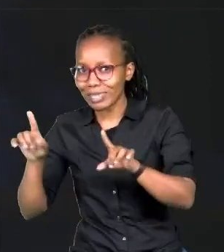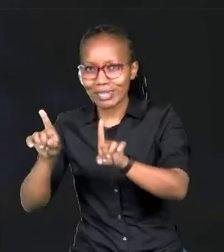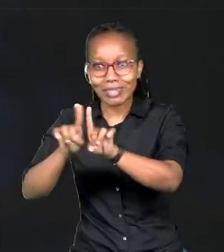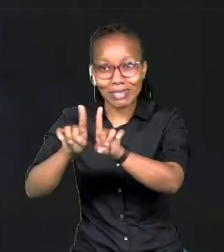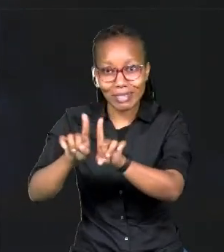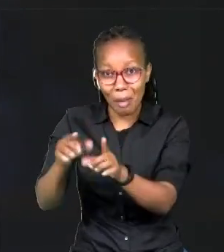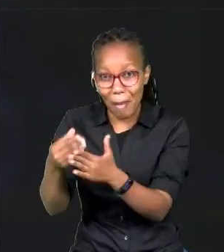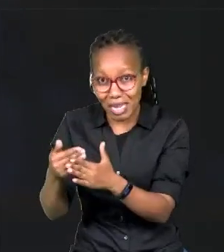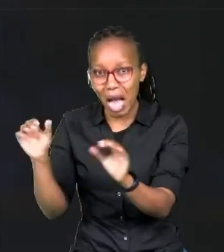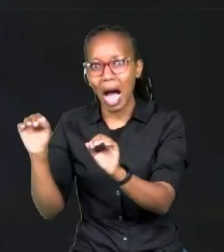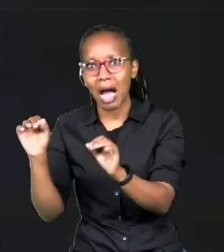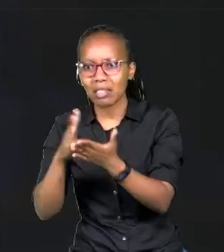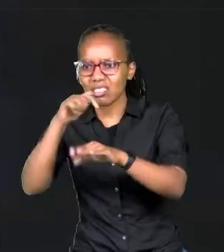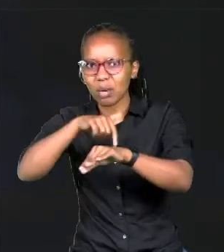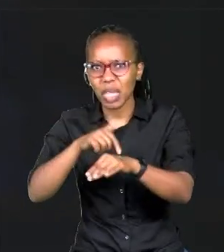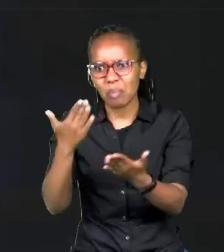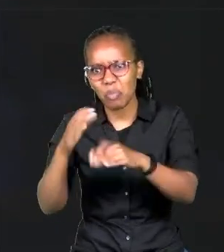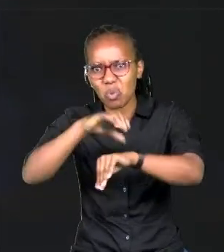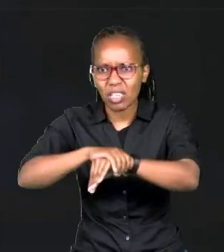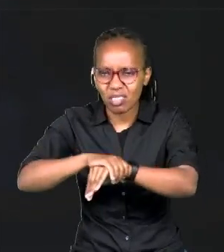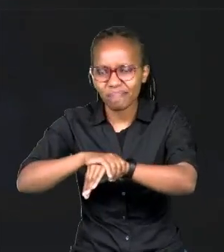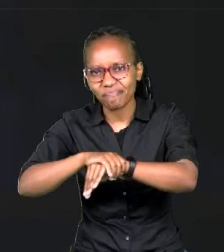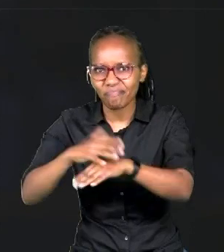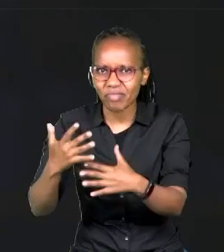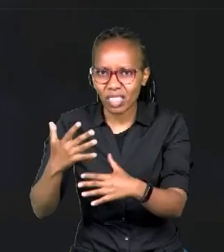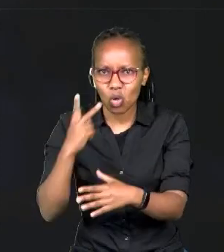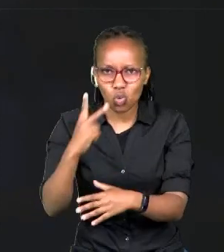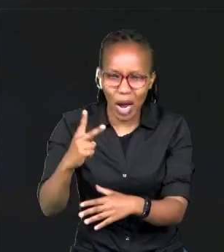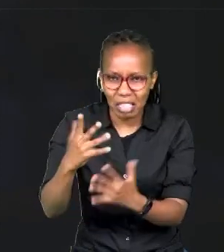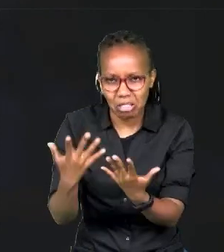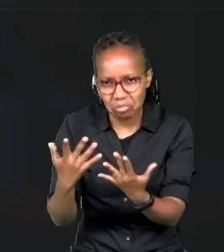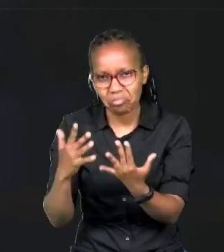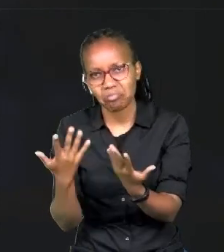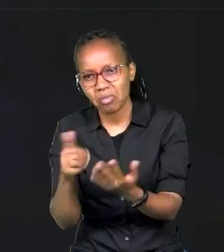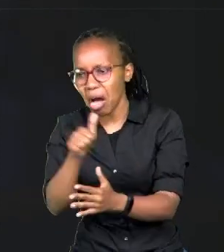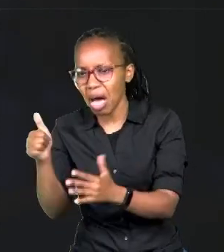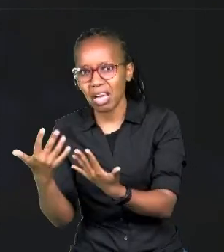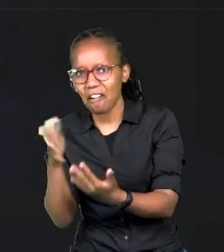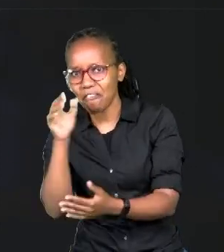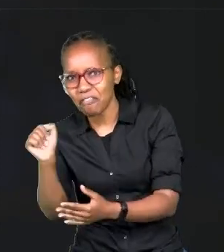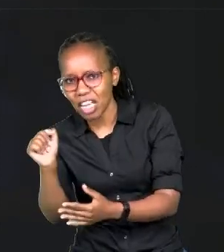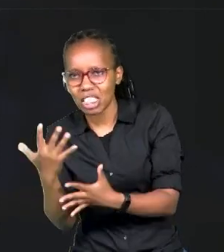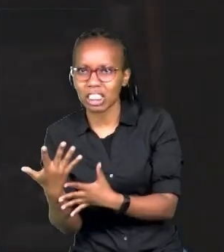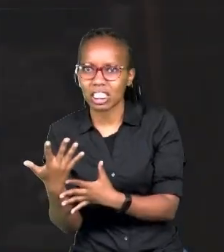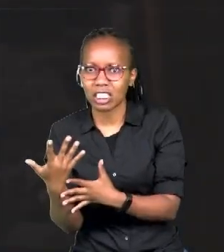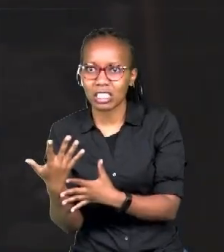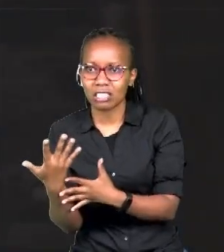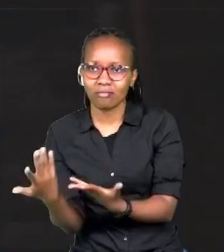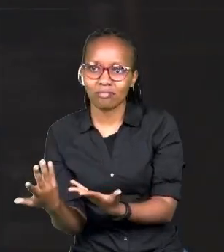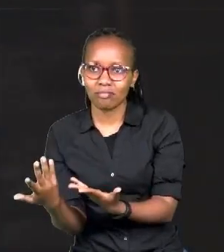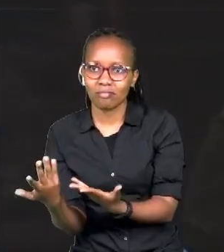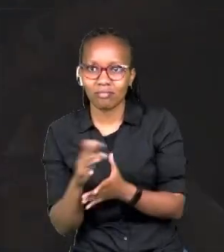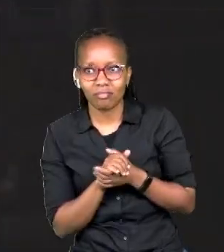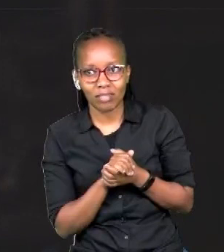bei. Unaweza pata mtu angili unaweza pata mtu wa 200, mwingine wa 500 na ni shoti moja. Unlike